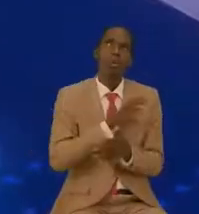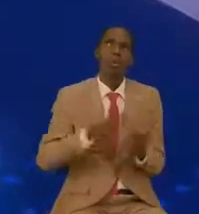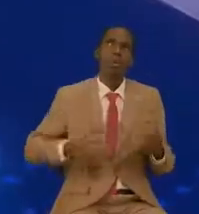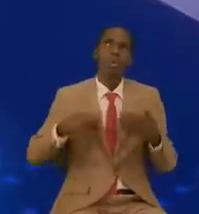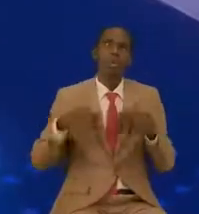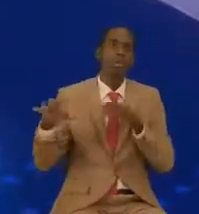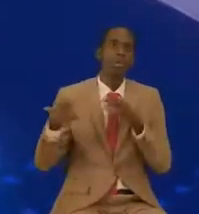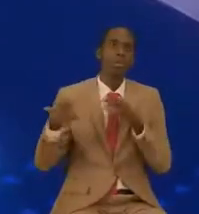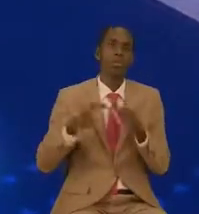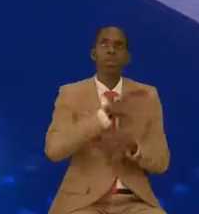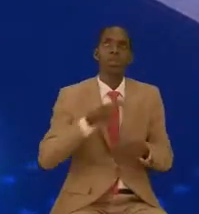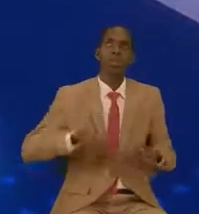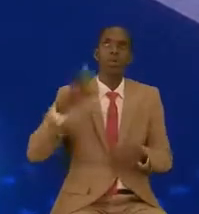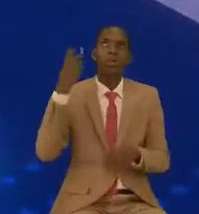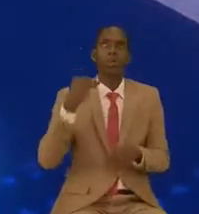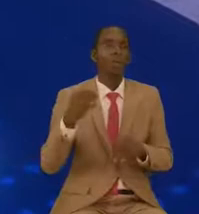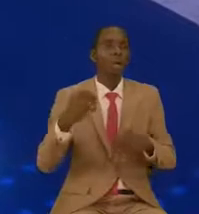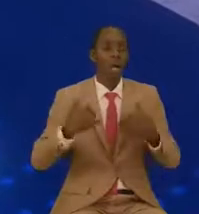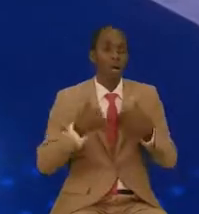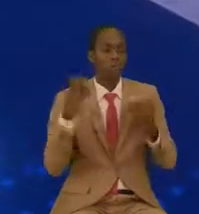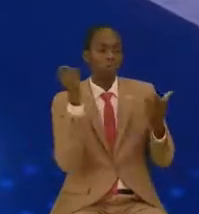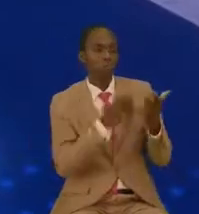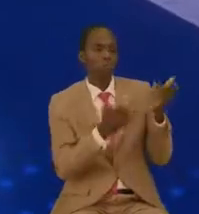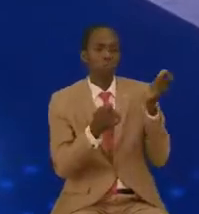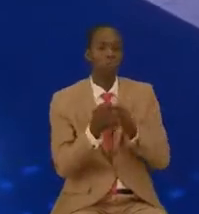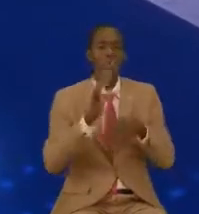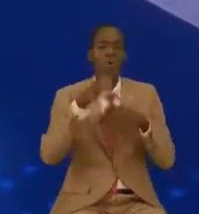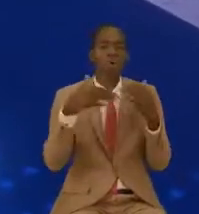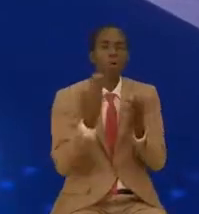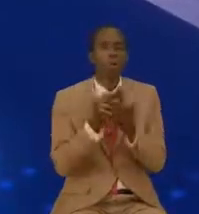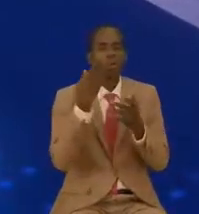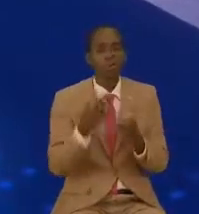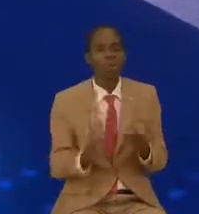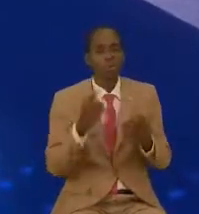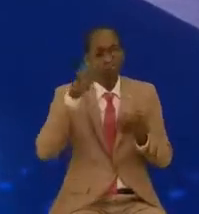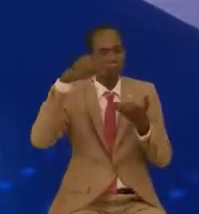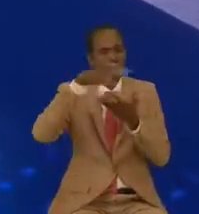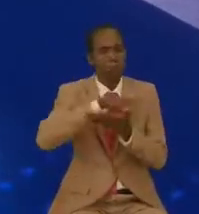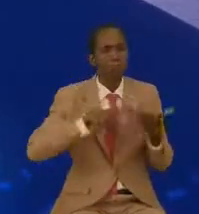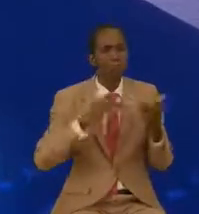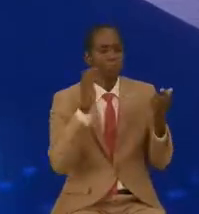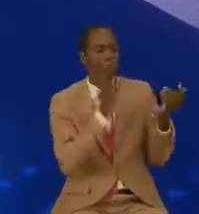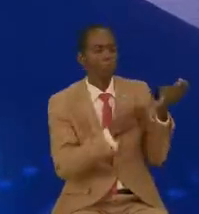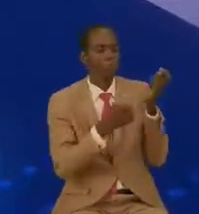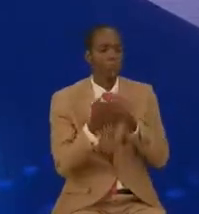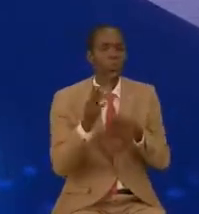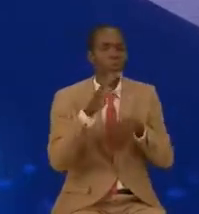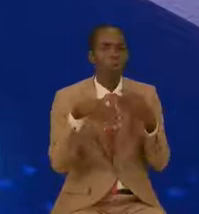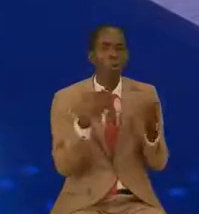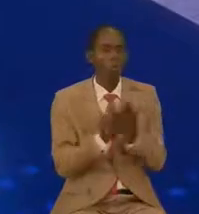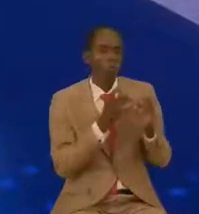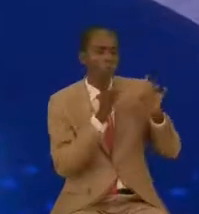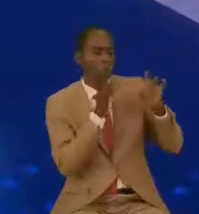qu'il a fait. Alors, il a cloué toute la confusion, il a cloué l'animosité,